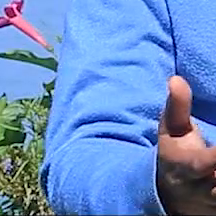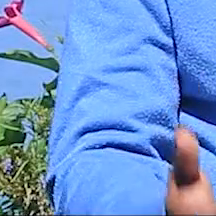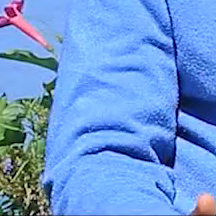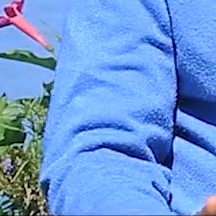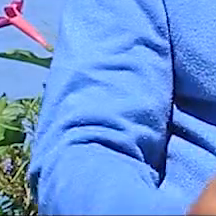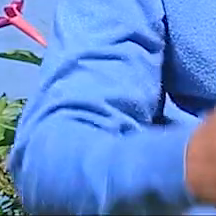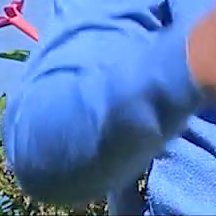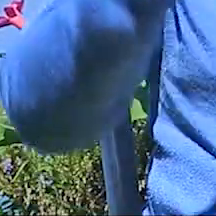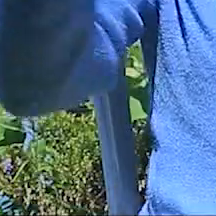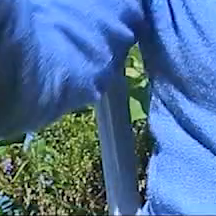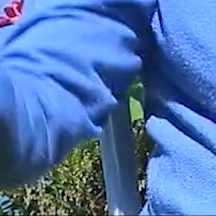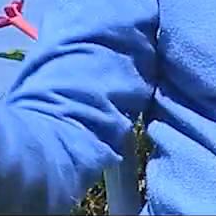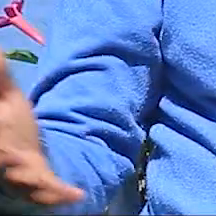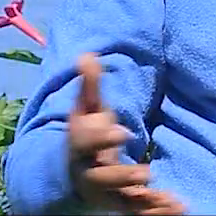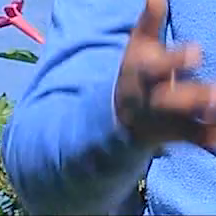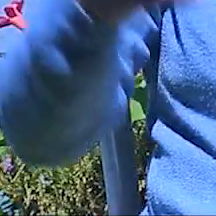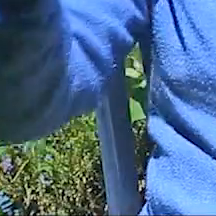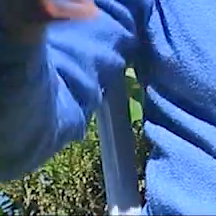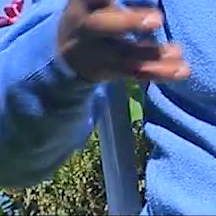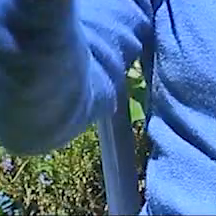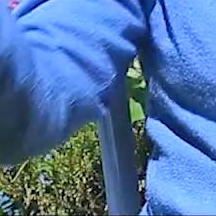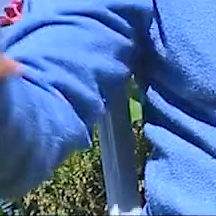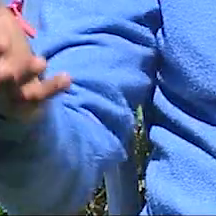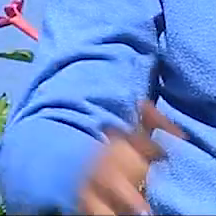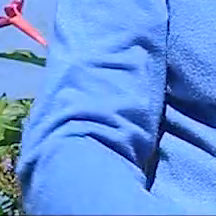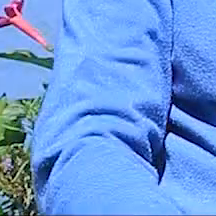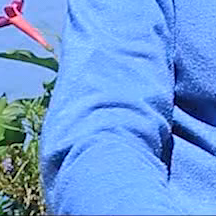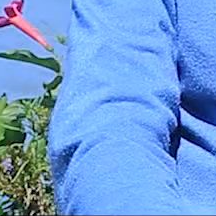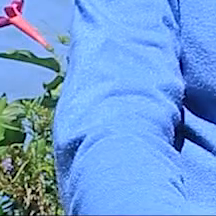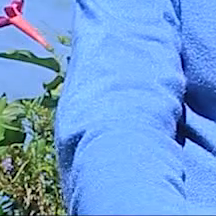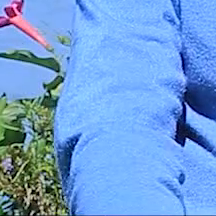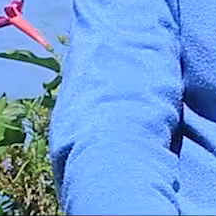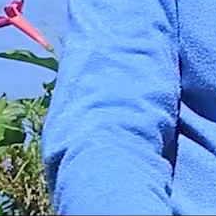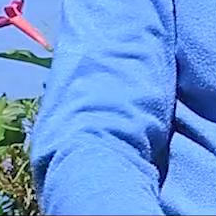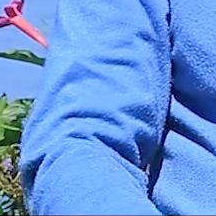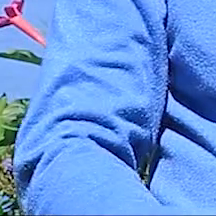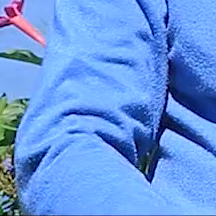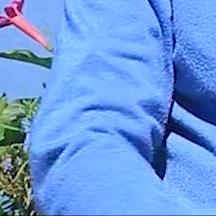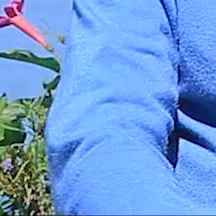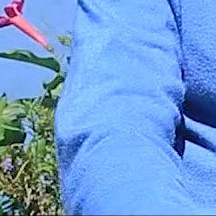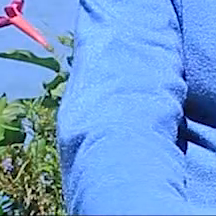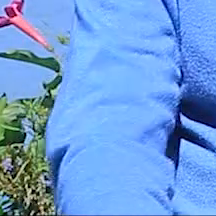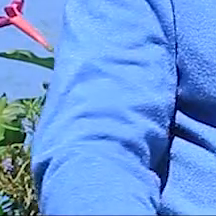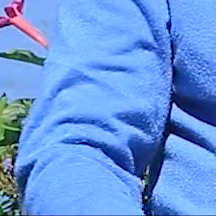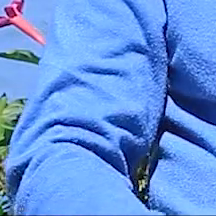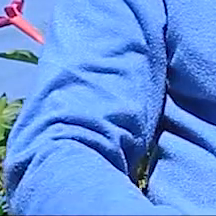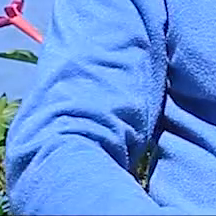ሃይቁ መድረቁ ዙሪያቸውን ከመሬት ጋር መገናኘት መጥፋቱ በጣም ብዙ